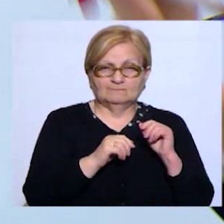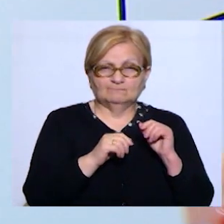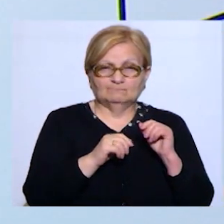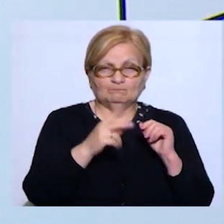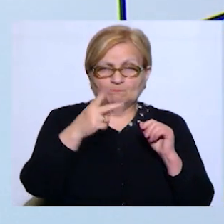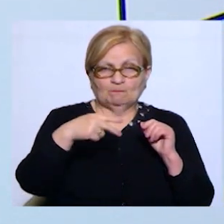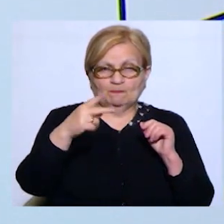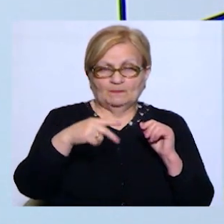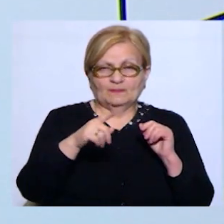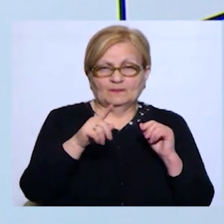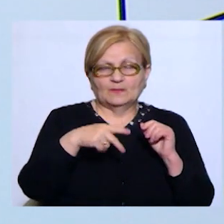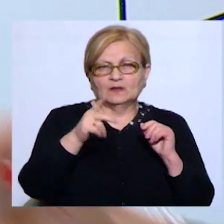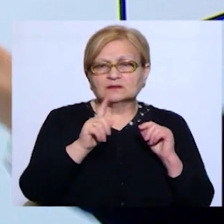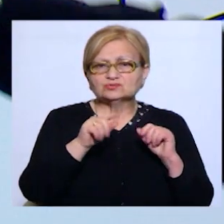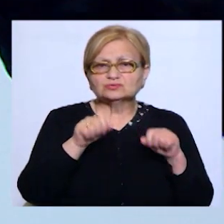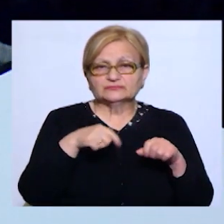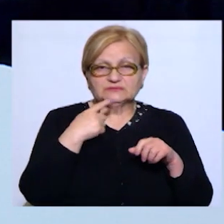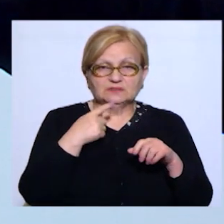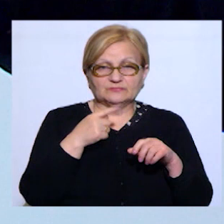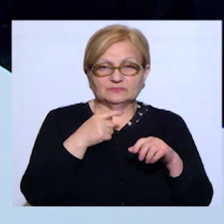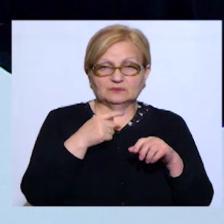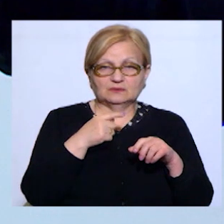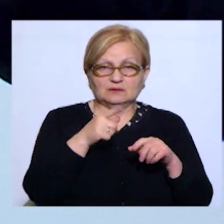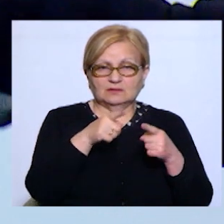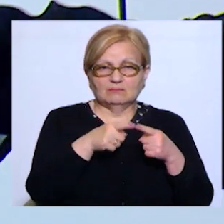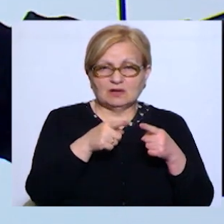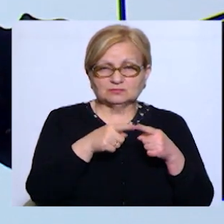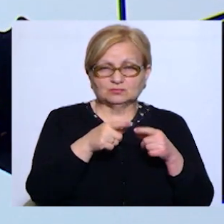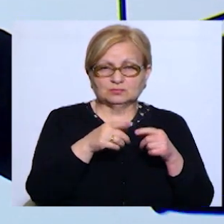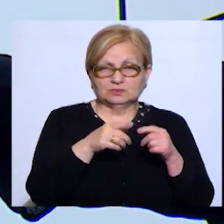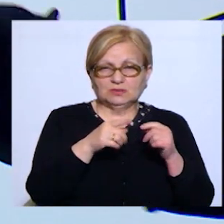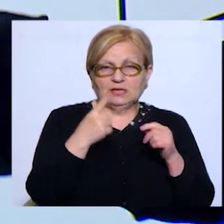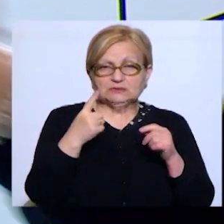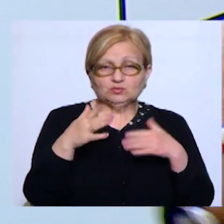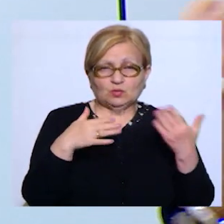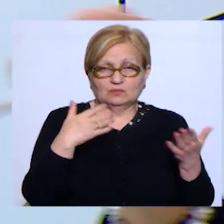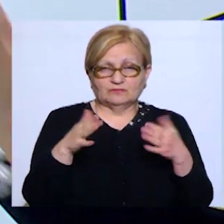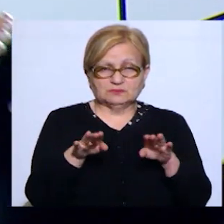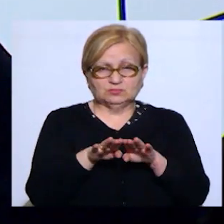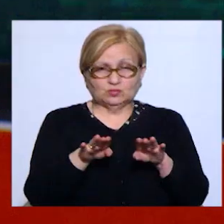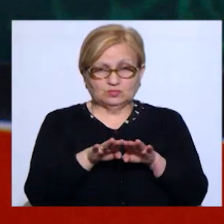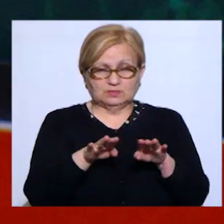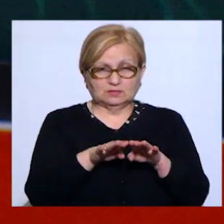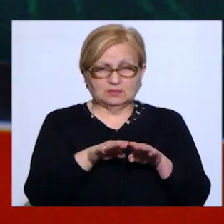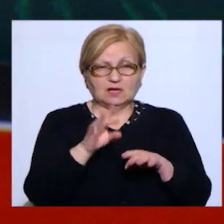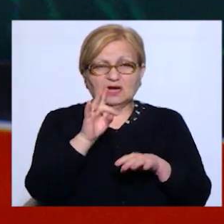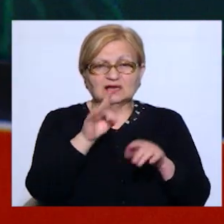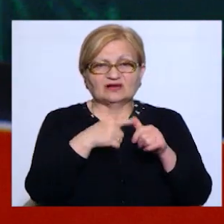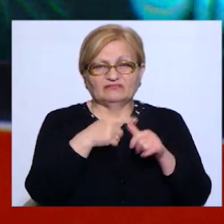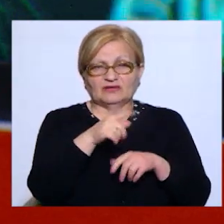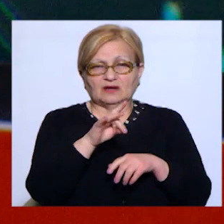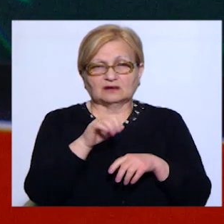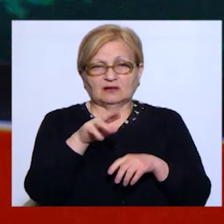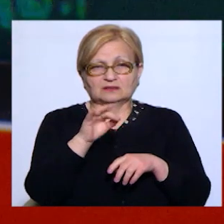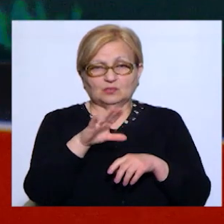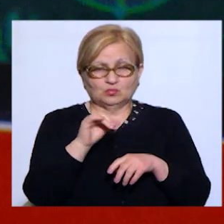რა შეგვიძლია ვთქვა ამ სამკუთხედზე? ამ სამკუთხედ, მართკუთხა სამკუთხედს თითო გვერდი ესე იგი ტოლი აქვს, ესე იგი რადიუსებს წარმოადგენენ ამ